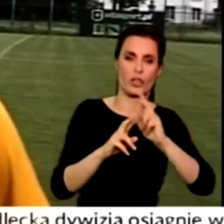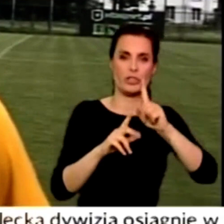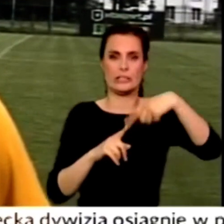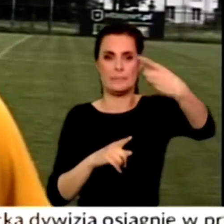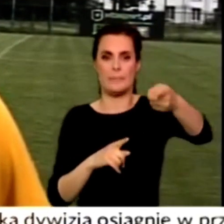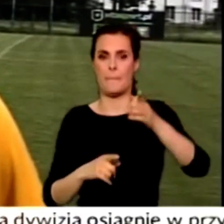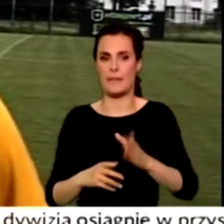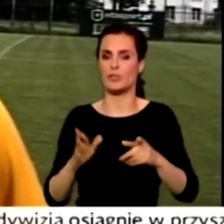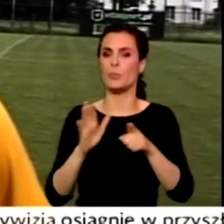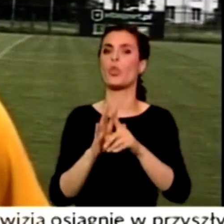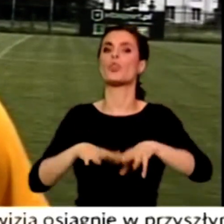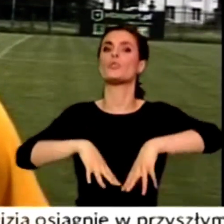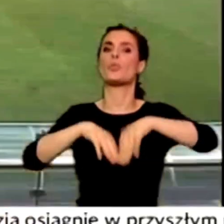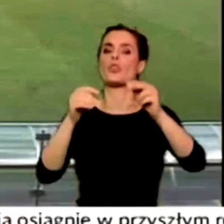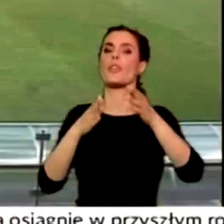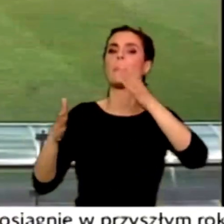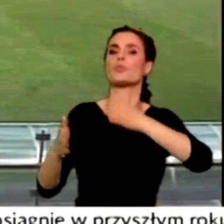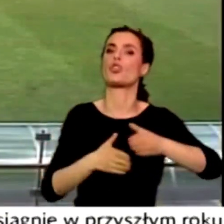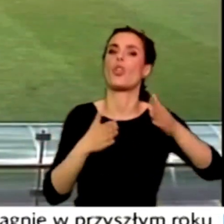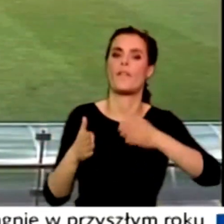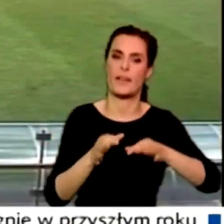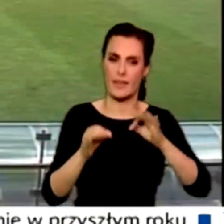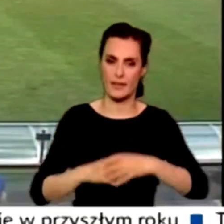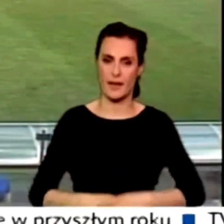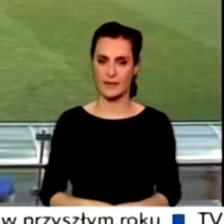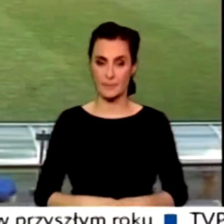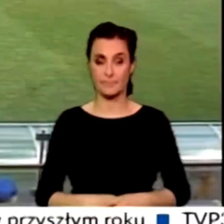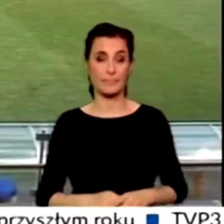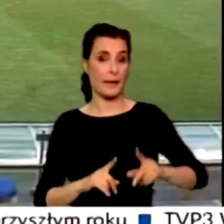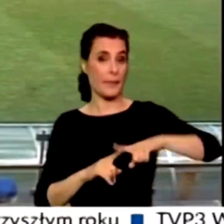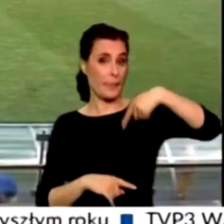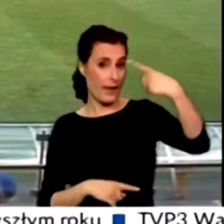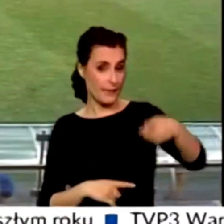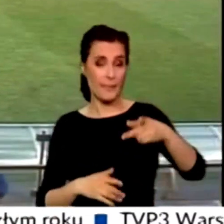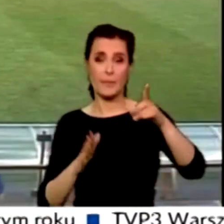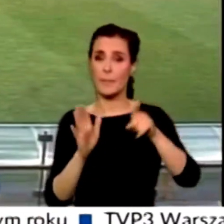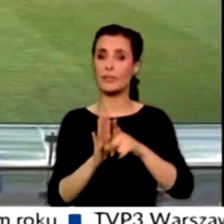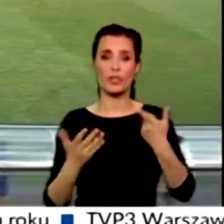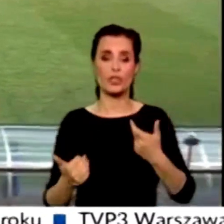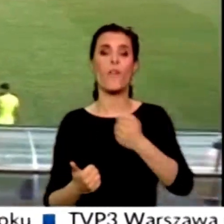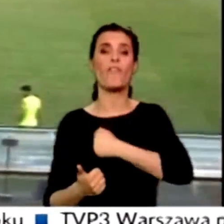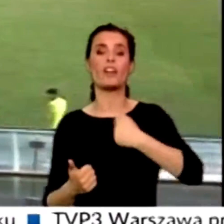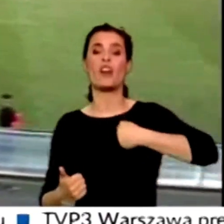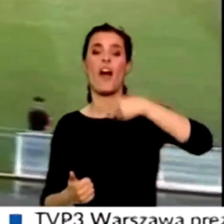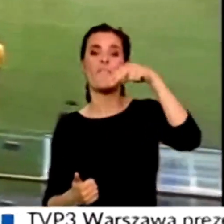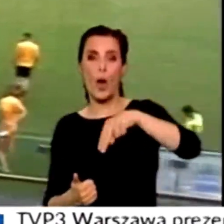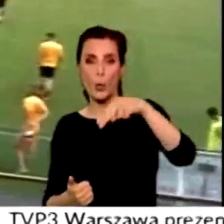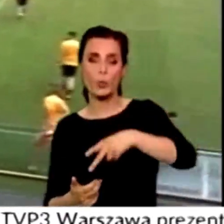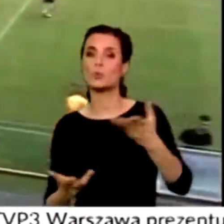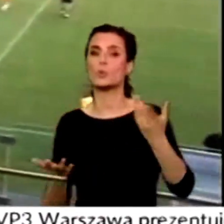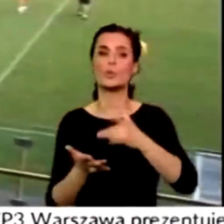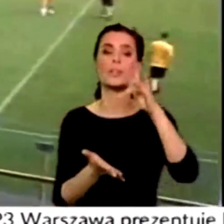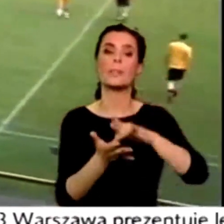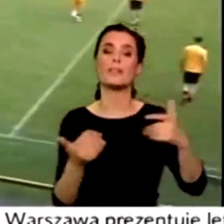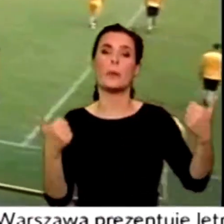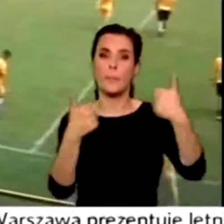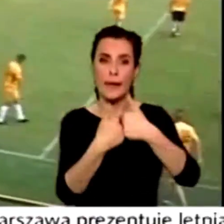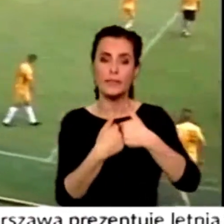jest początek okresu przygotowawczego przed ligą. Kolejnym rywalem Ursusa Warszawa w półfinale Mazowieckiego Pucharu